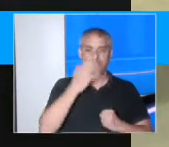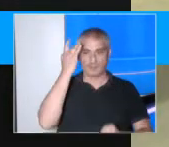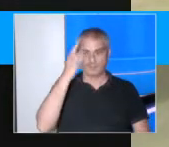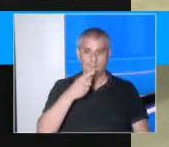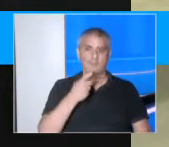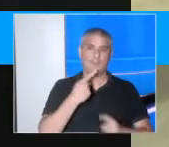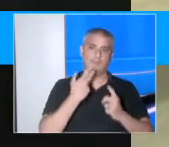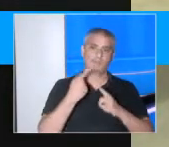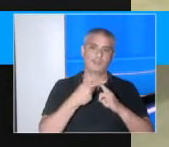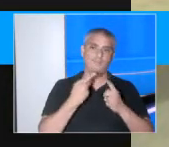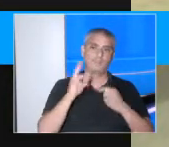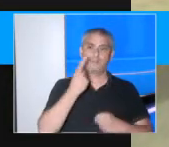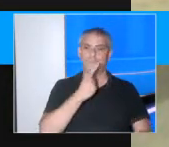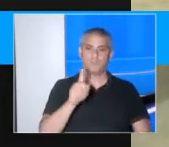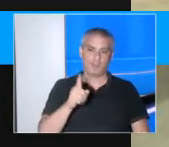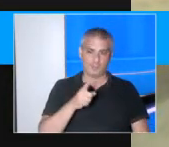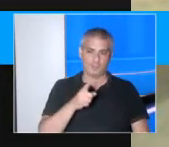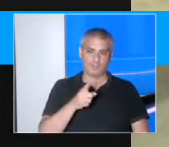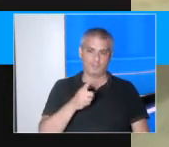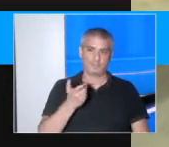מדמיין, תכפיל את זה פי מיליון, ואתה